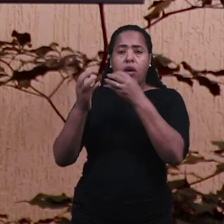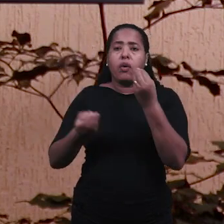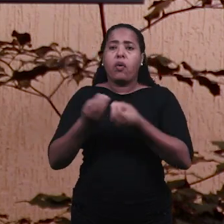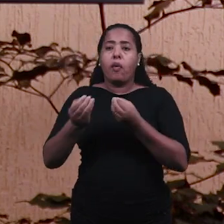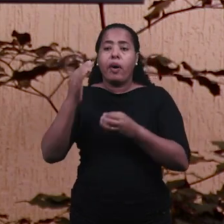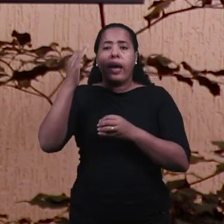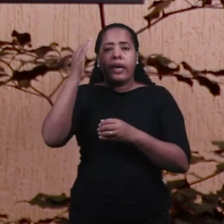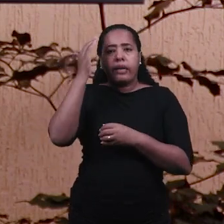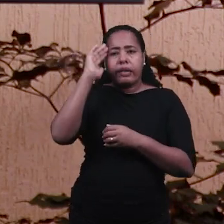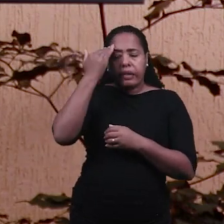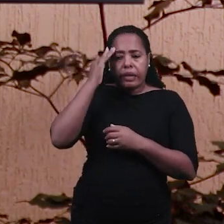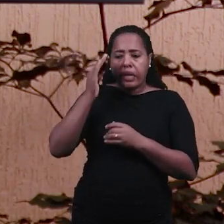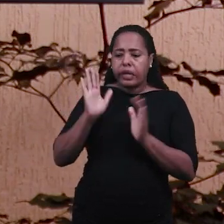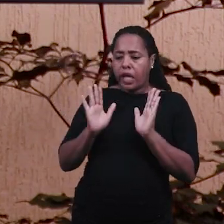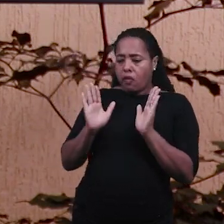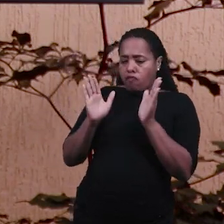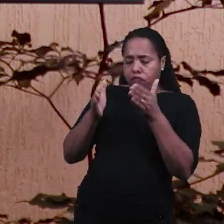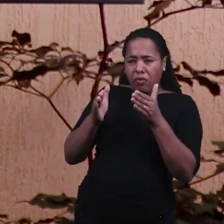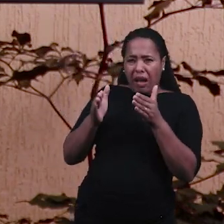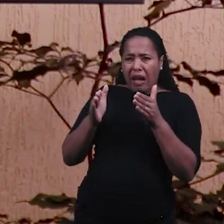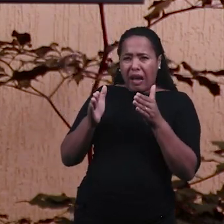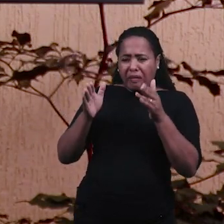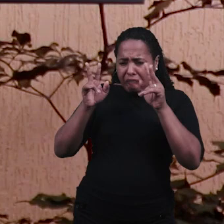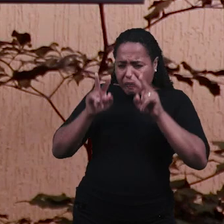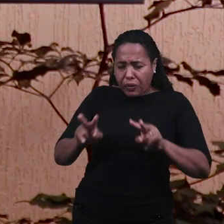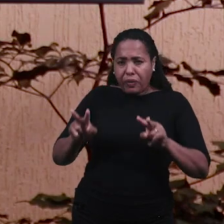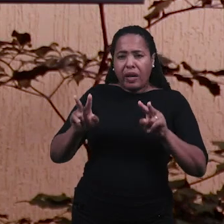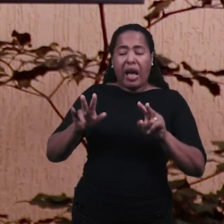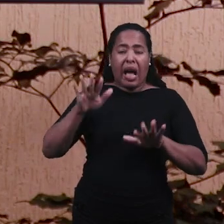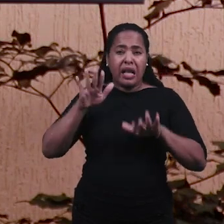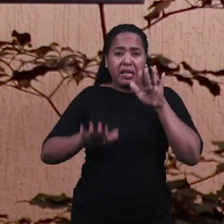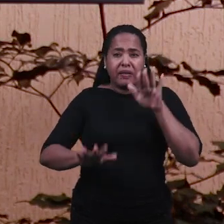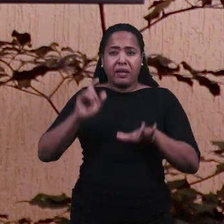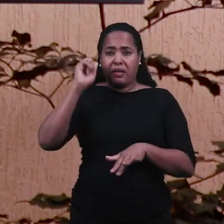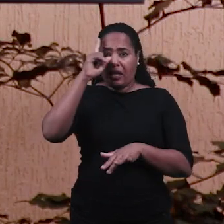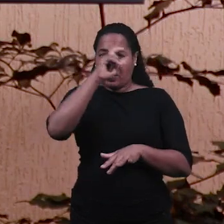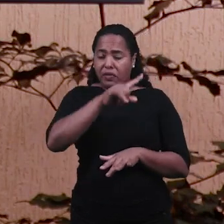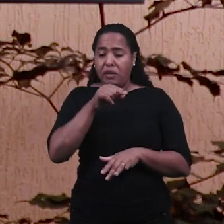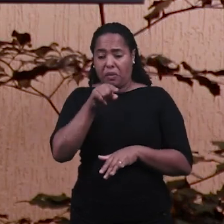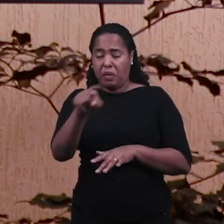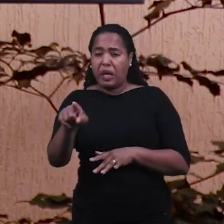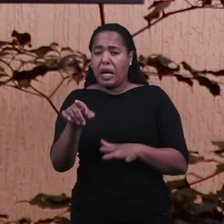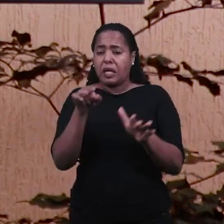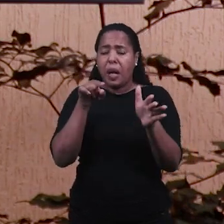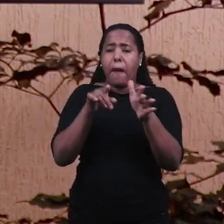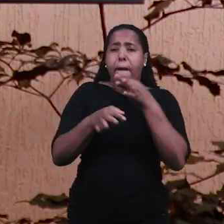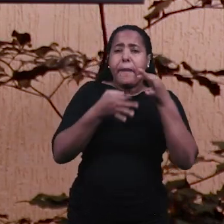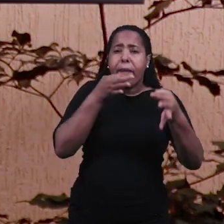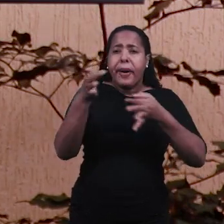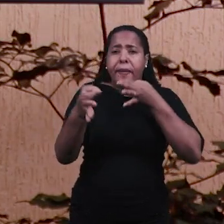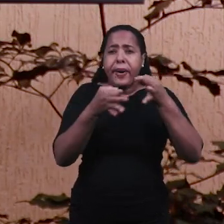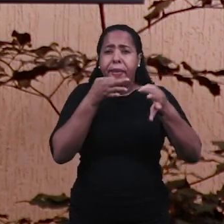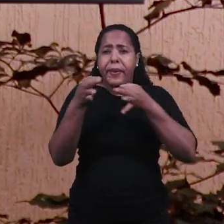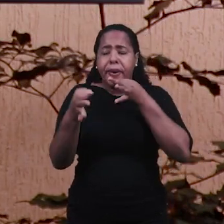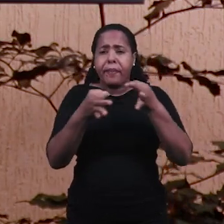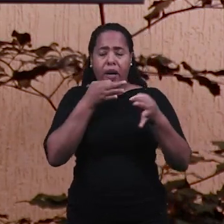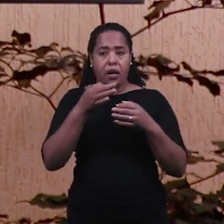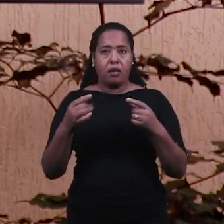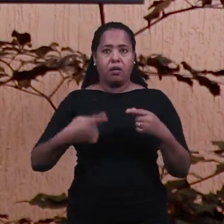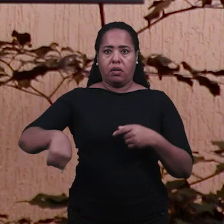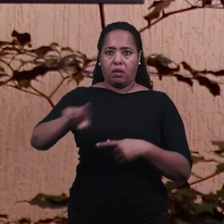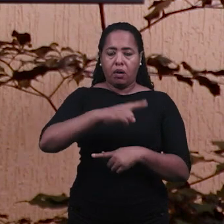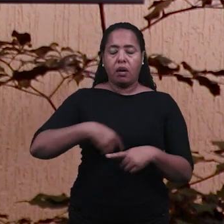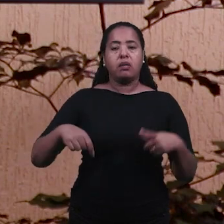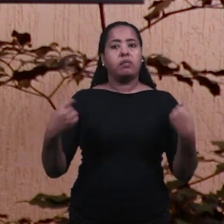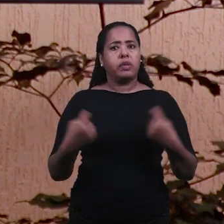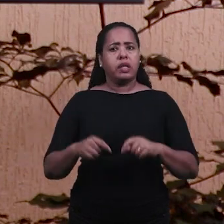faire comprendre qu'un point de vue n'est pas toujours facile parce qu'il y a beaucoup d'arguments. Ici, nous devons faire la